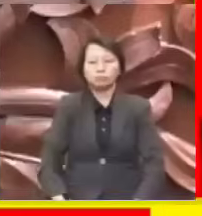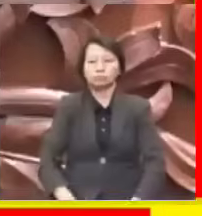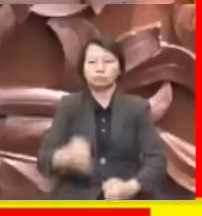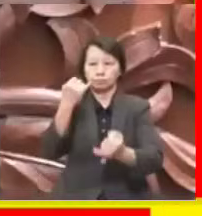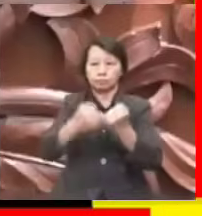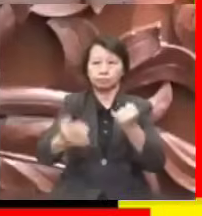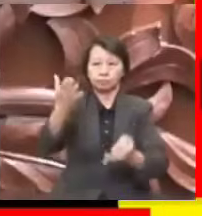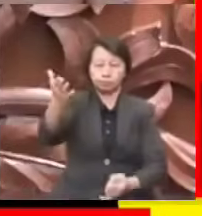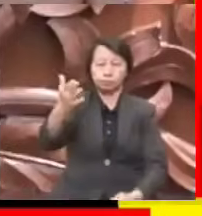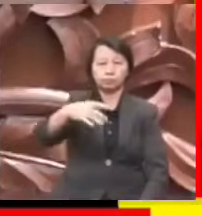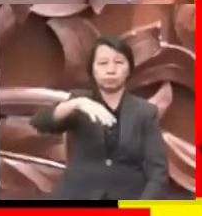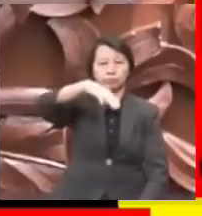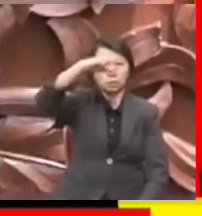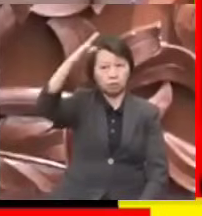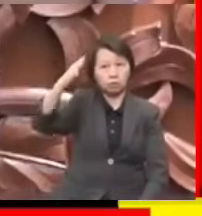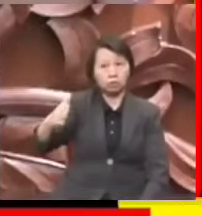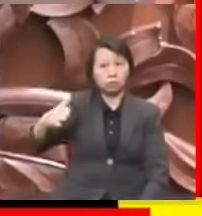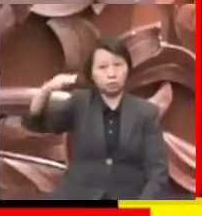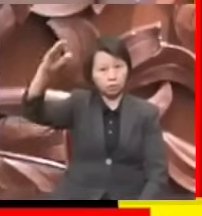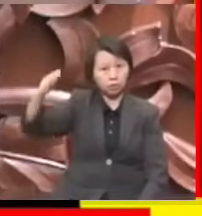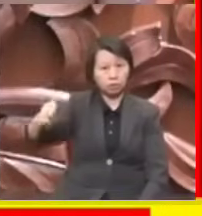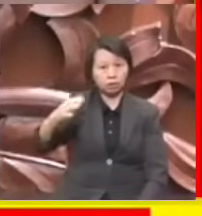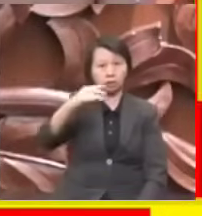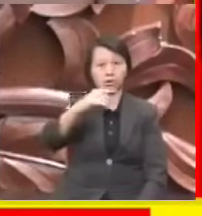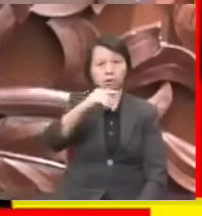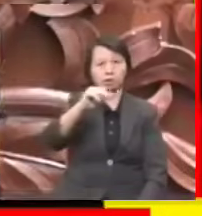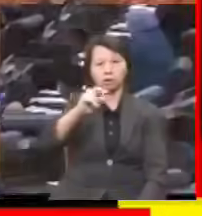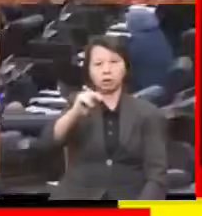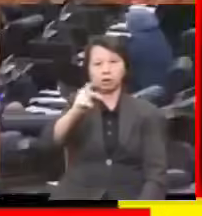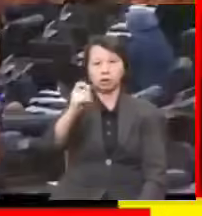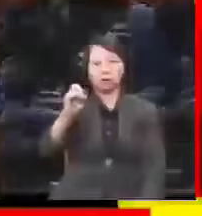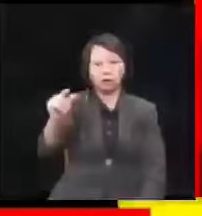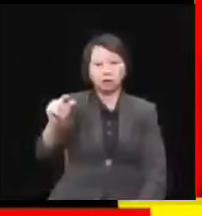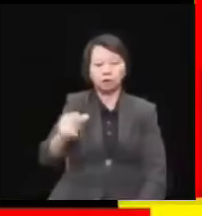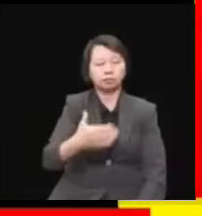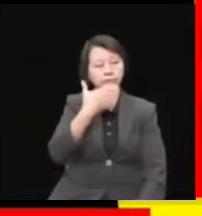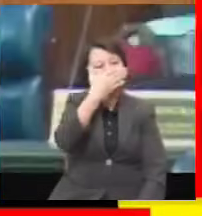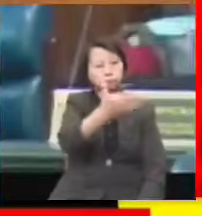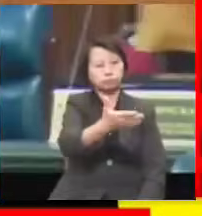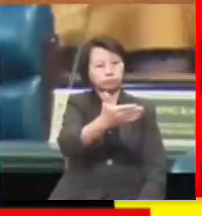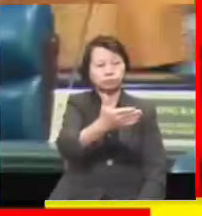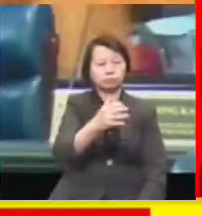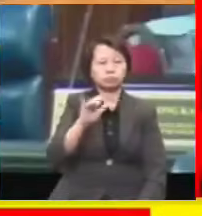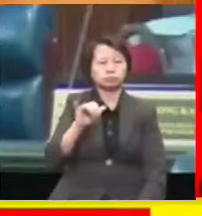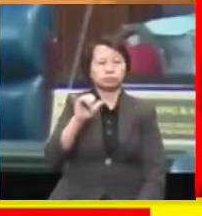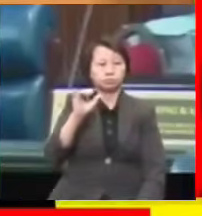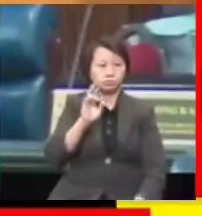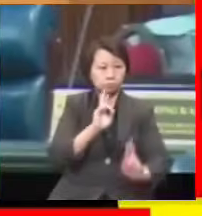jemput Bukit Gendang. Terima kasih, Tan Sri Speaker. Yang Amat Berhormat Perdana Menteri.